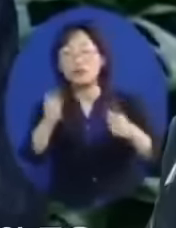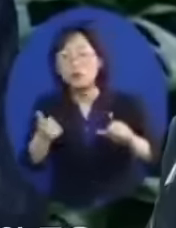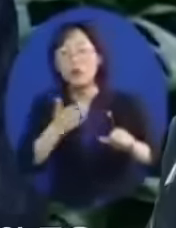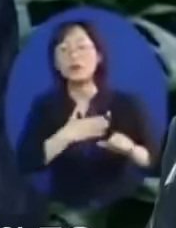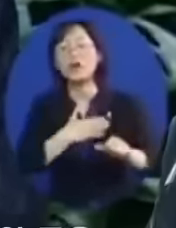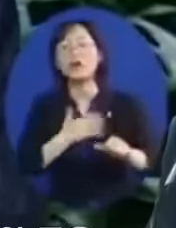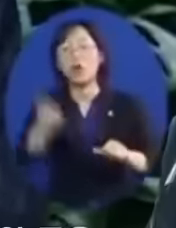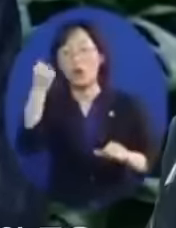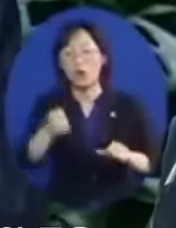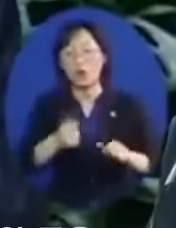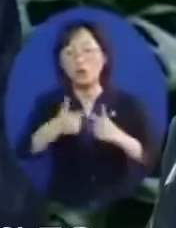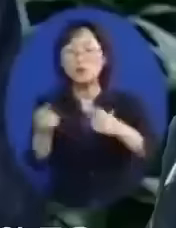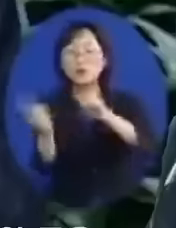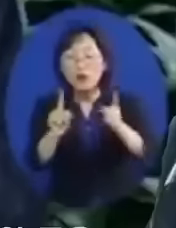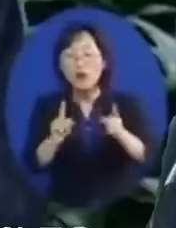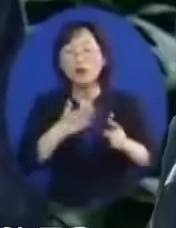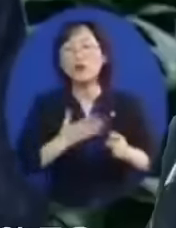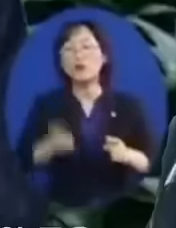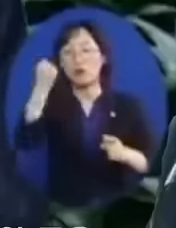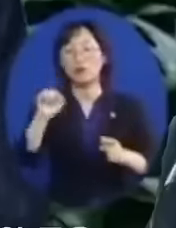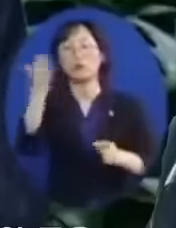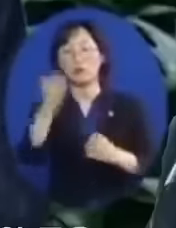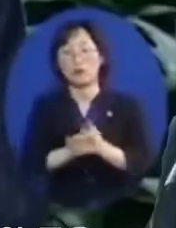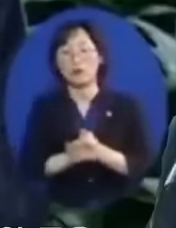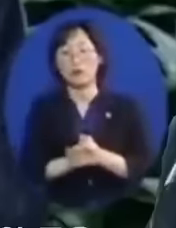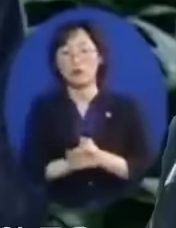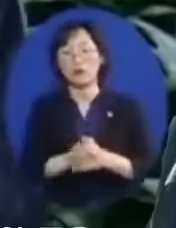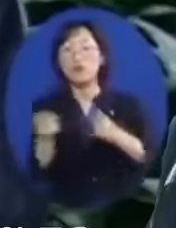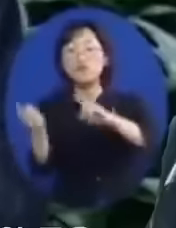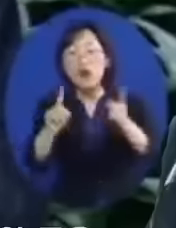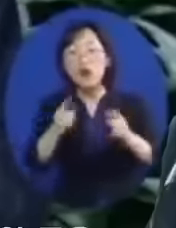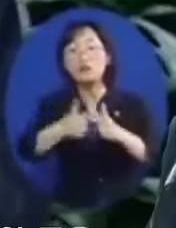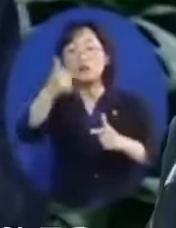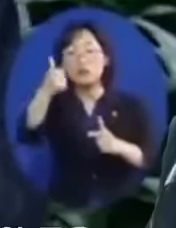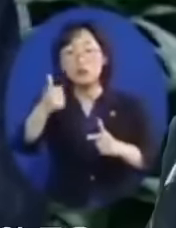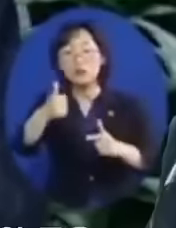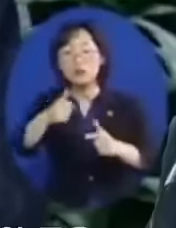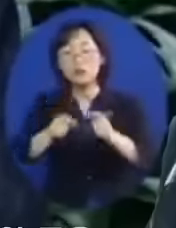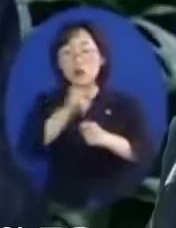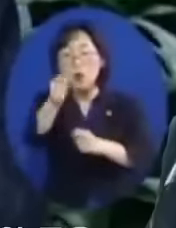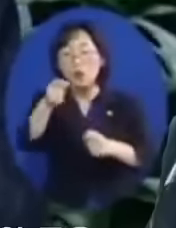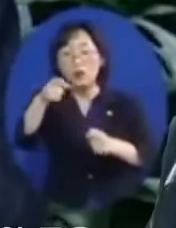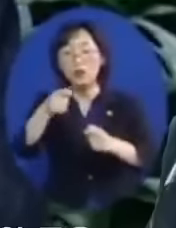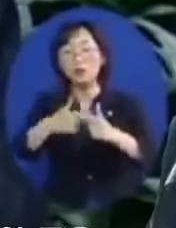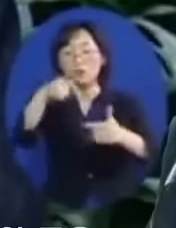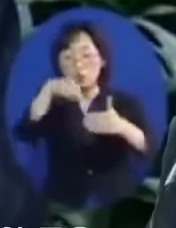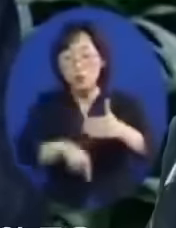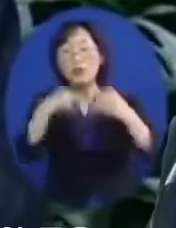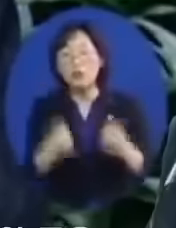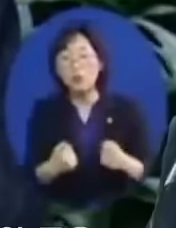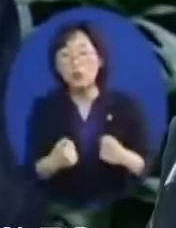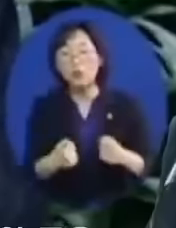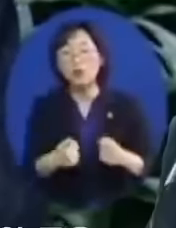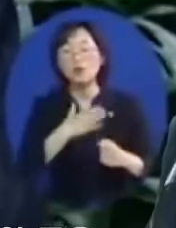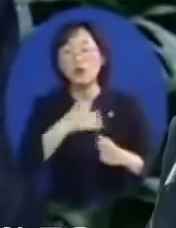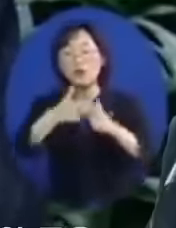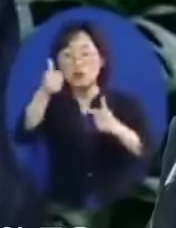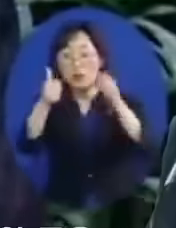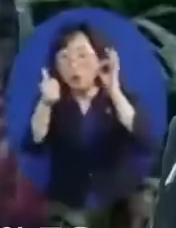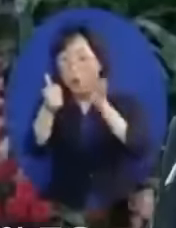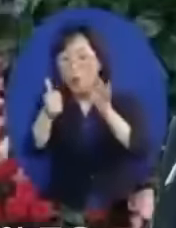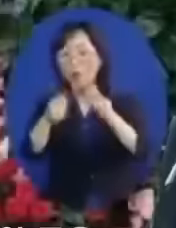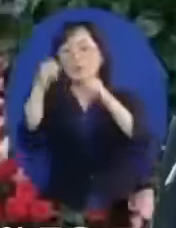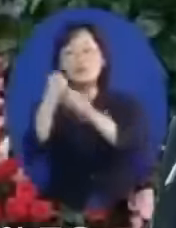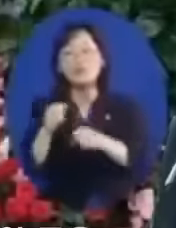내 죽음이 되면 예수 부활도 내 부활이 되는 것이다. 부활한 예수님이 내 속에 계시고 내가 그 예수님을 바라보고 의지하면 내